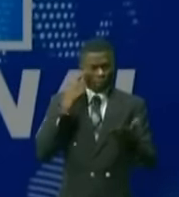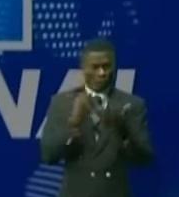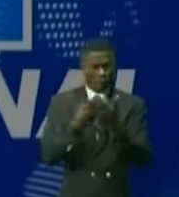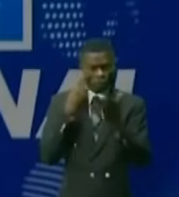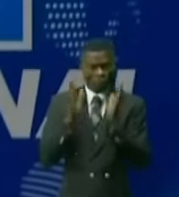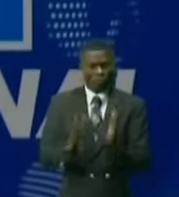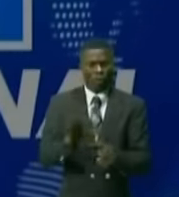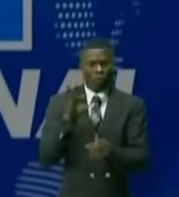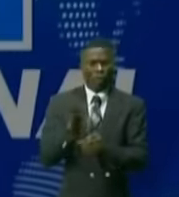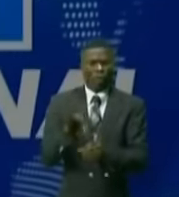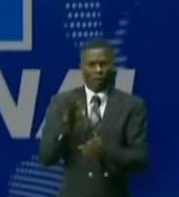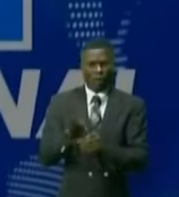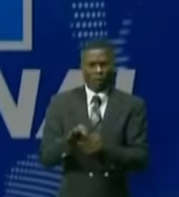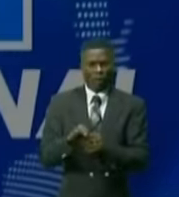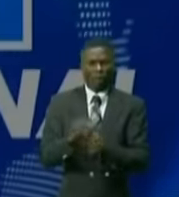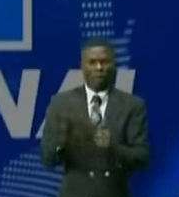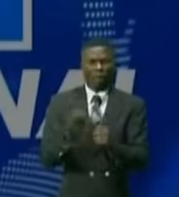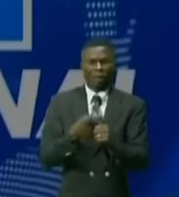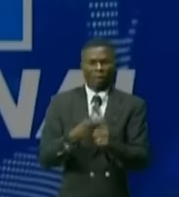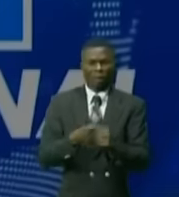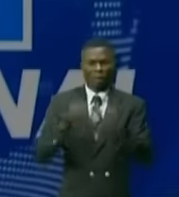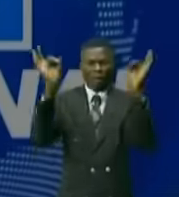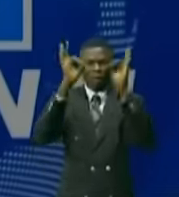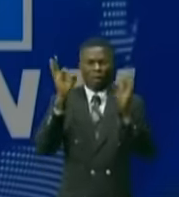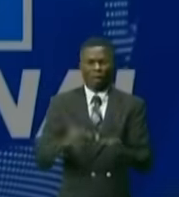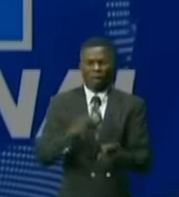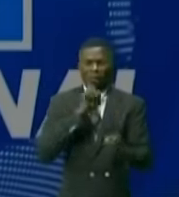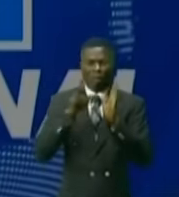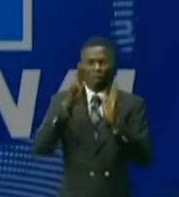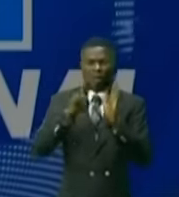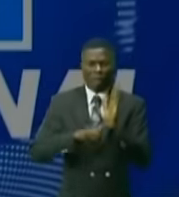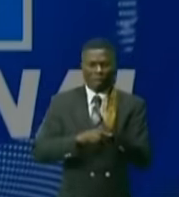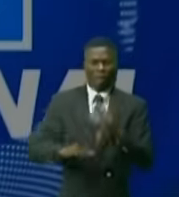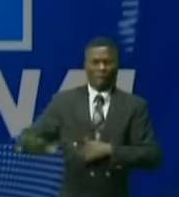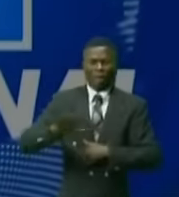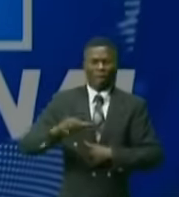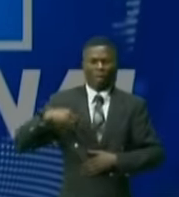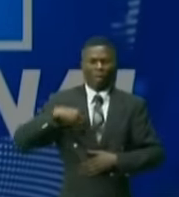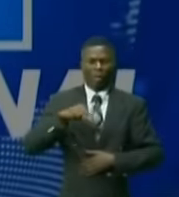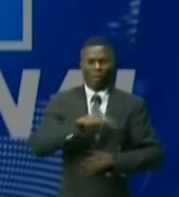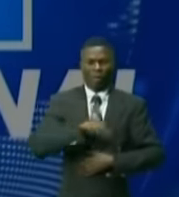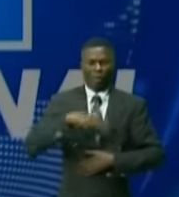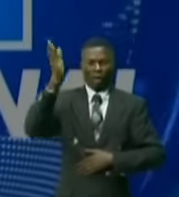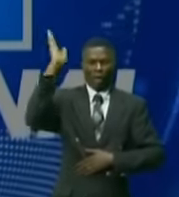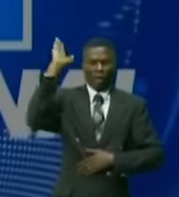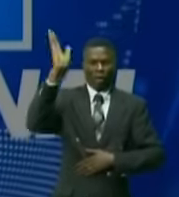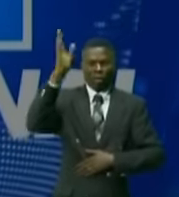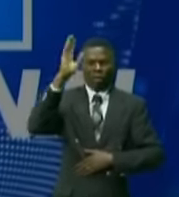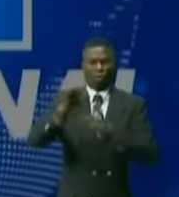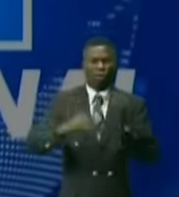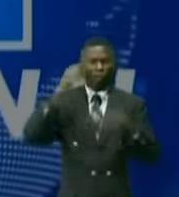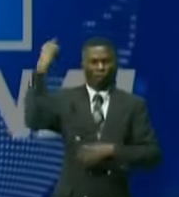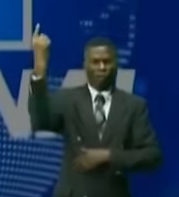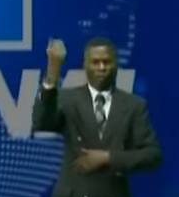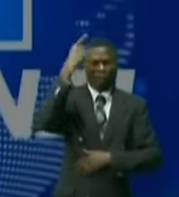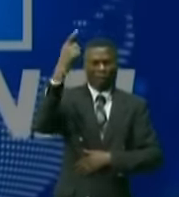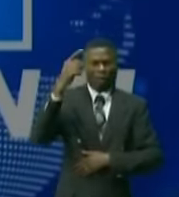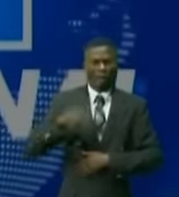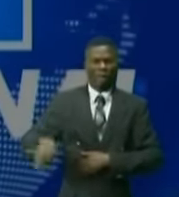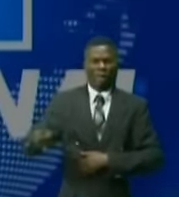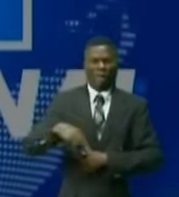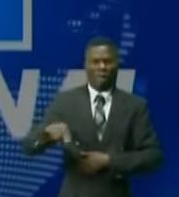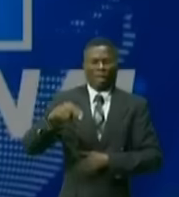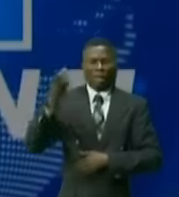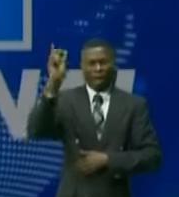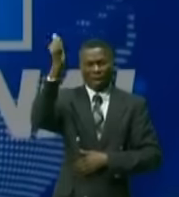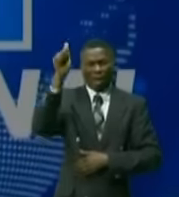d'observation électorale, notamment le Forum des parlements des États membres de la Conférence internationale sur la région des Grands